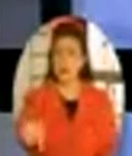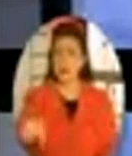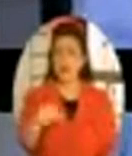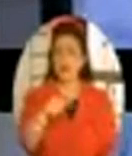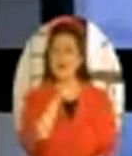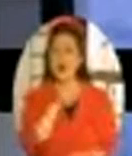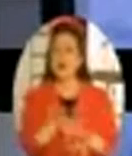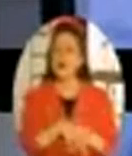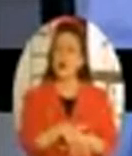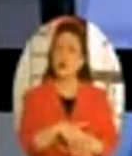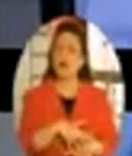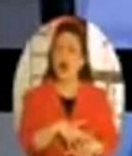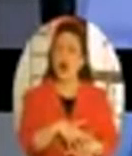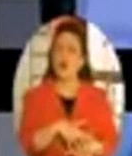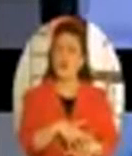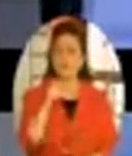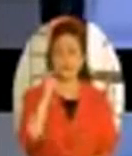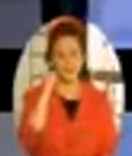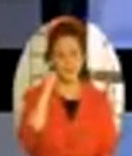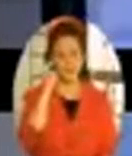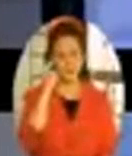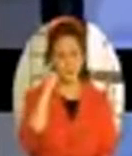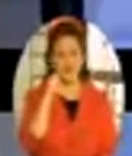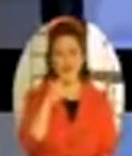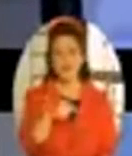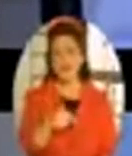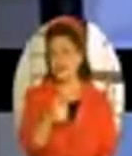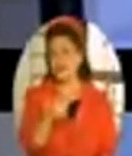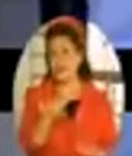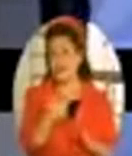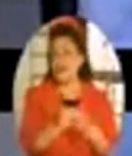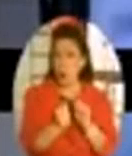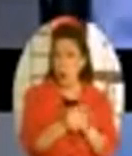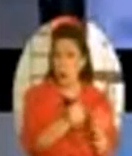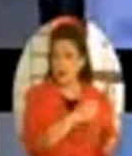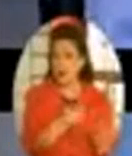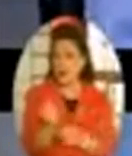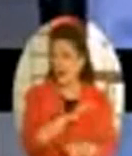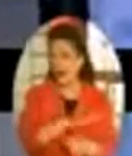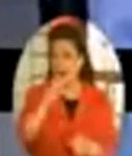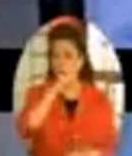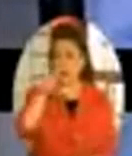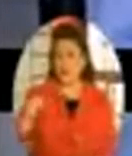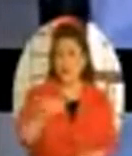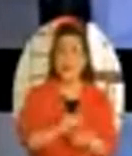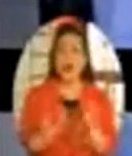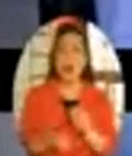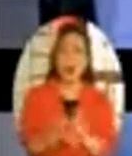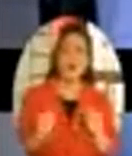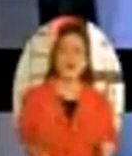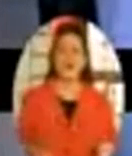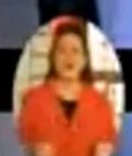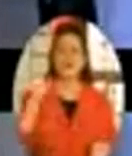תחושה שהם לקראת או טבח, או לפחות שליטה מוחלטת